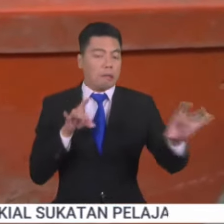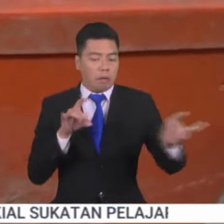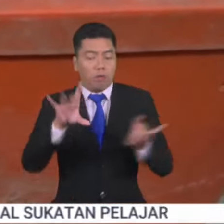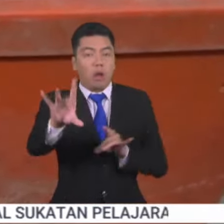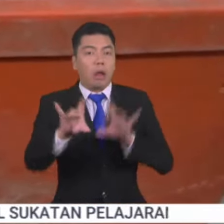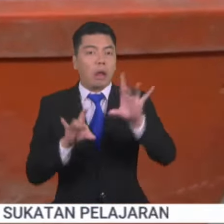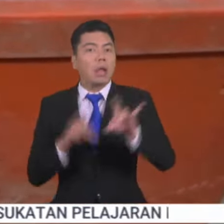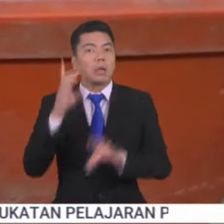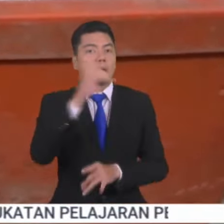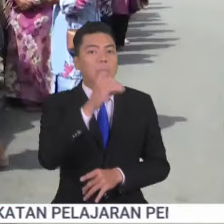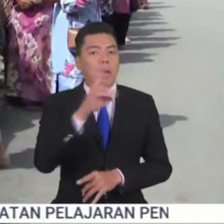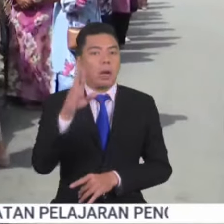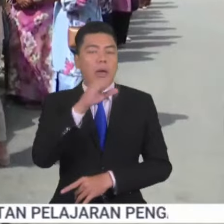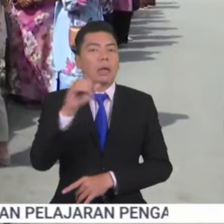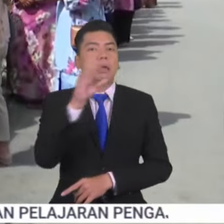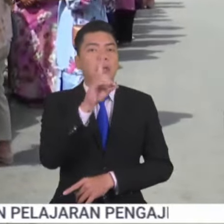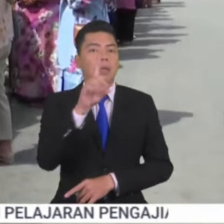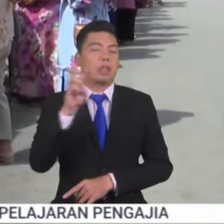and DDW,